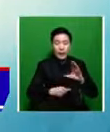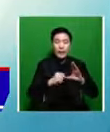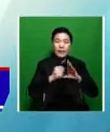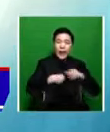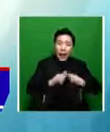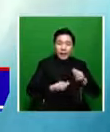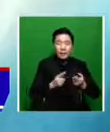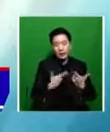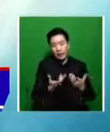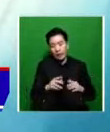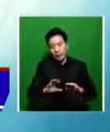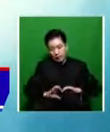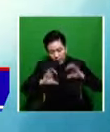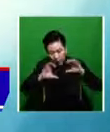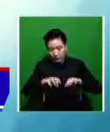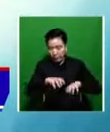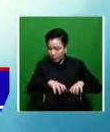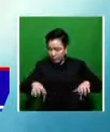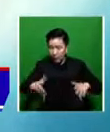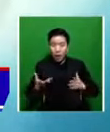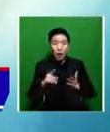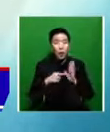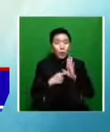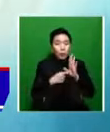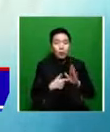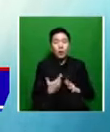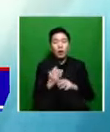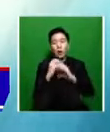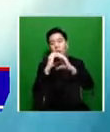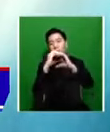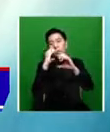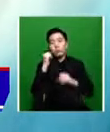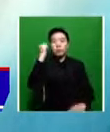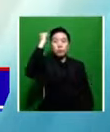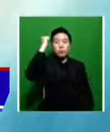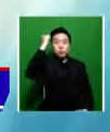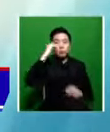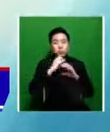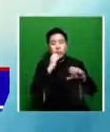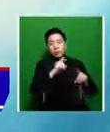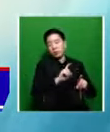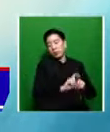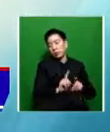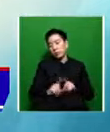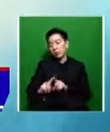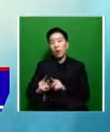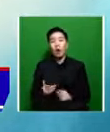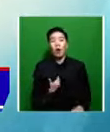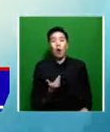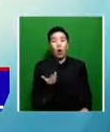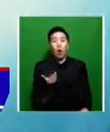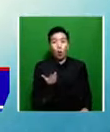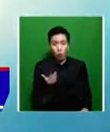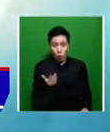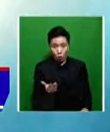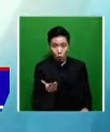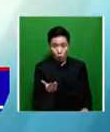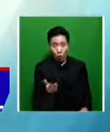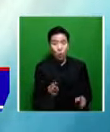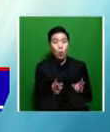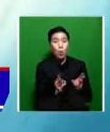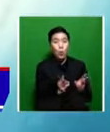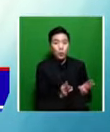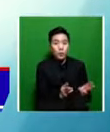ชการรัฐวิสาหกิจนะครับหน่วยงานเช่นสถานีขนส่งต่างๆเนี่ยขอให้มีการใช้มาตร